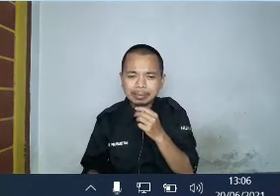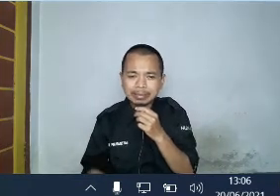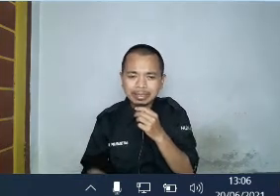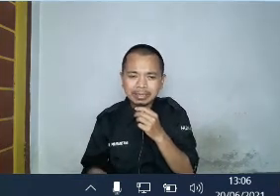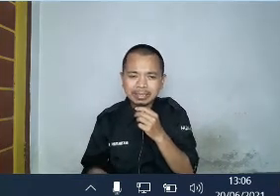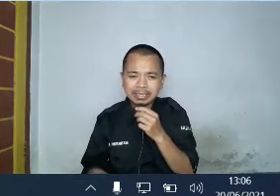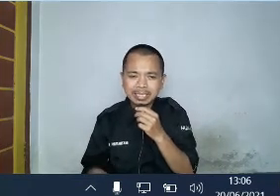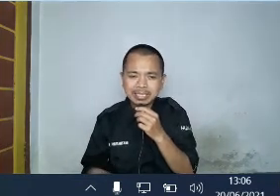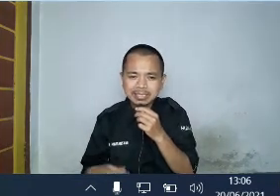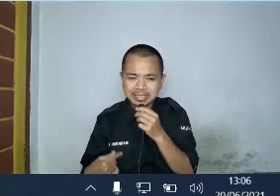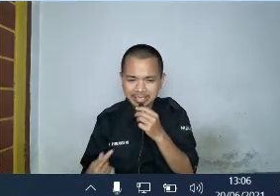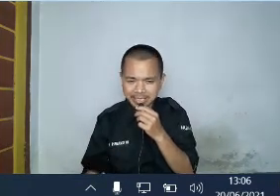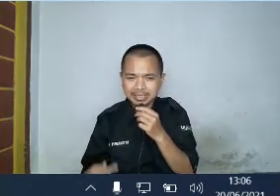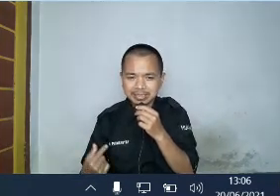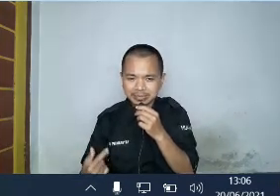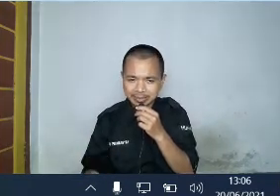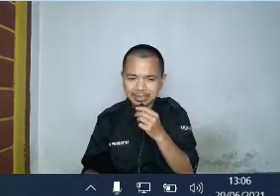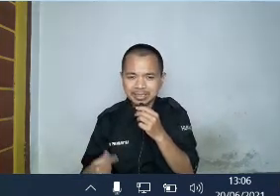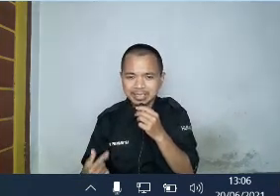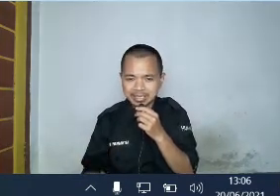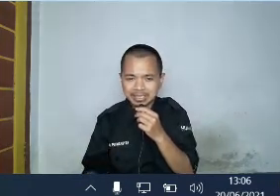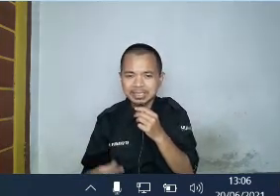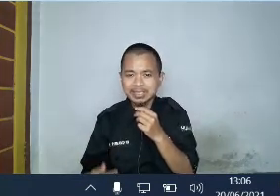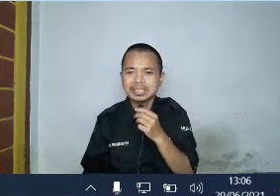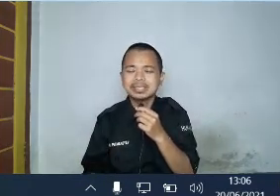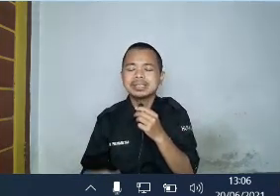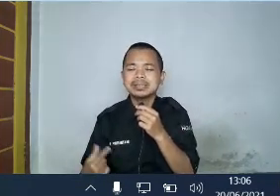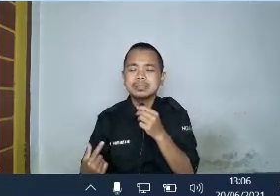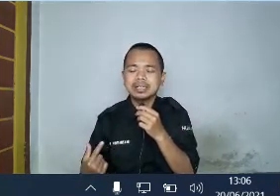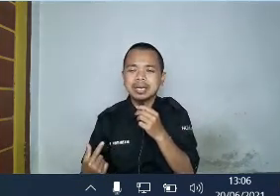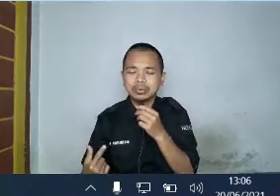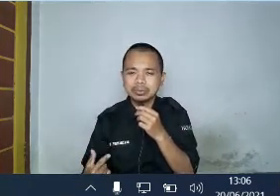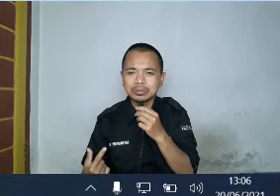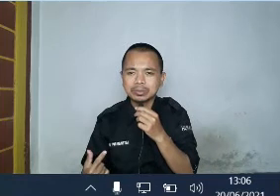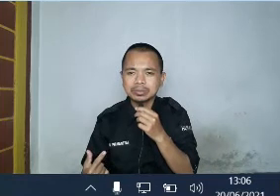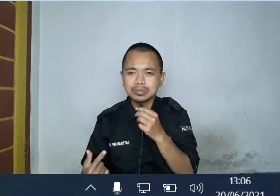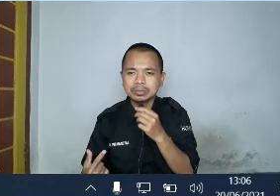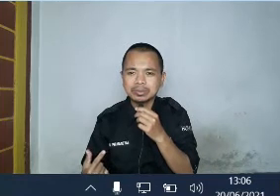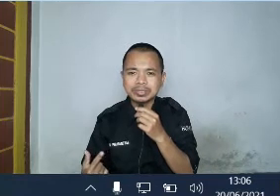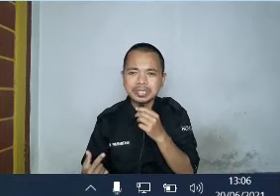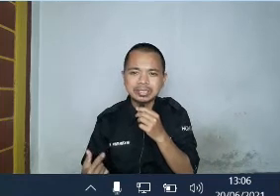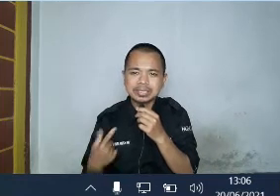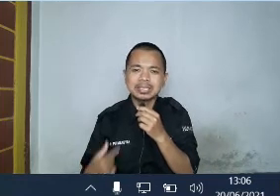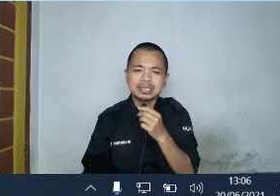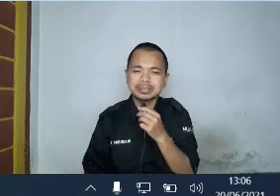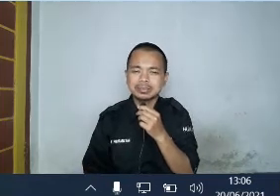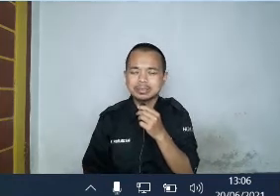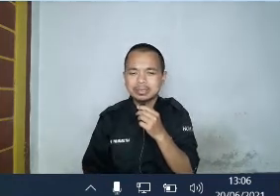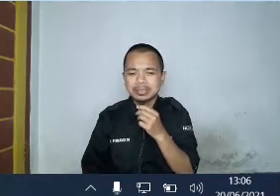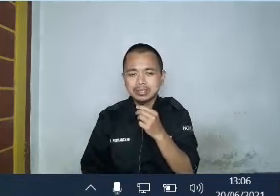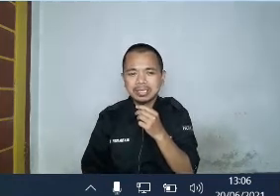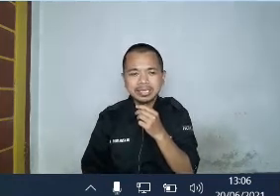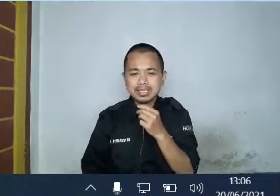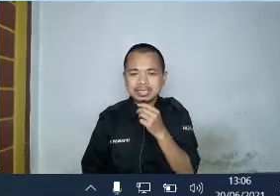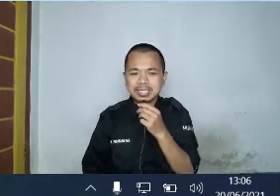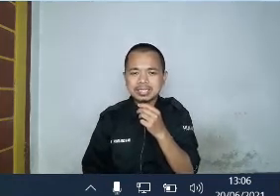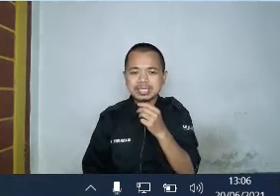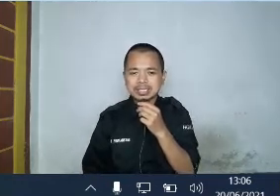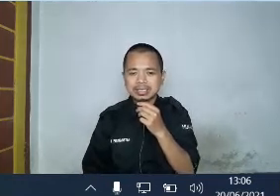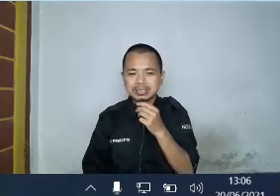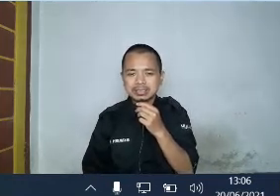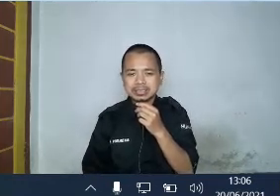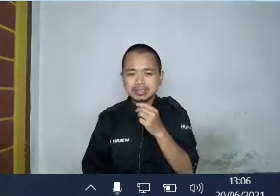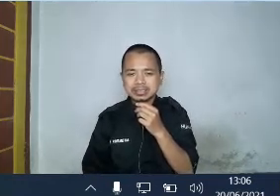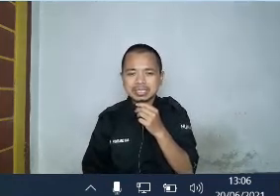data penting tentang sia titik-titik AC di gede ya akun untuk wajin ke sana itu tidak hanya